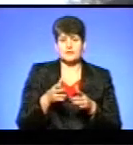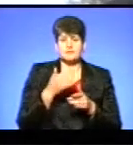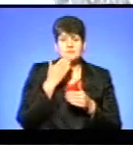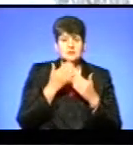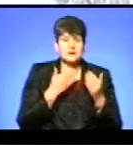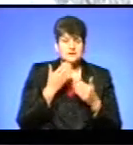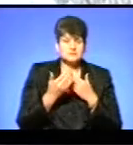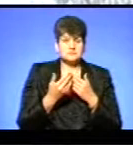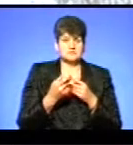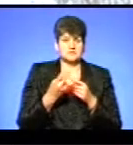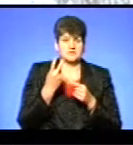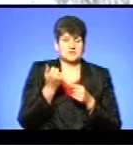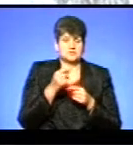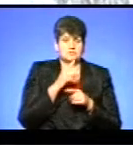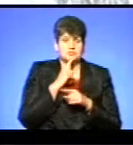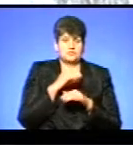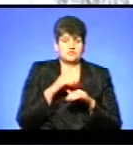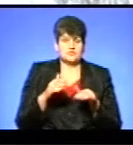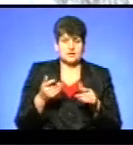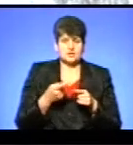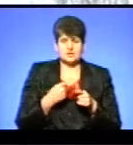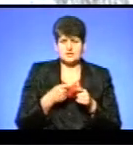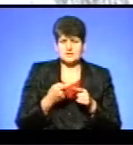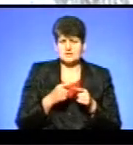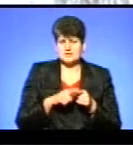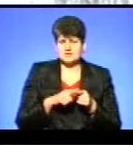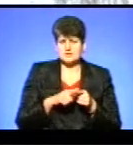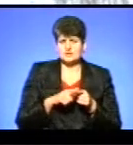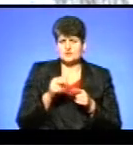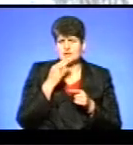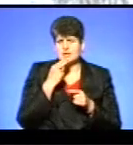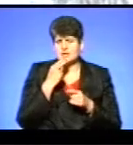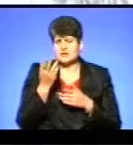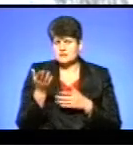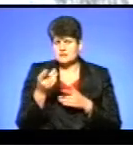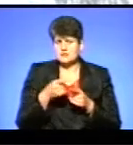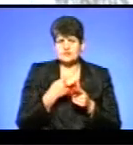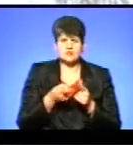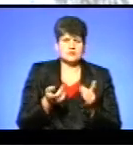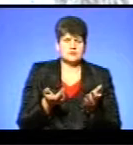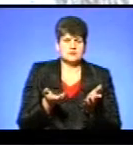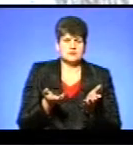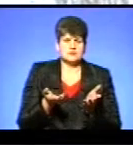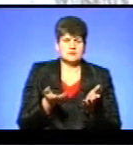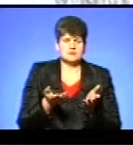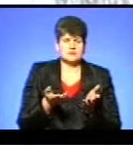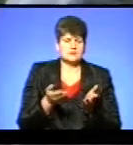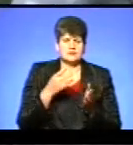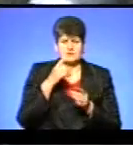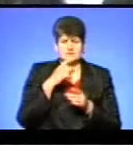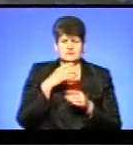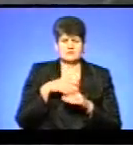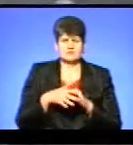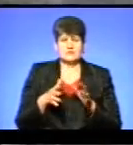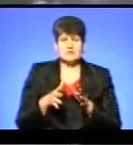неділю всі мовчають. З якого дня почали гинути птиці? Чи так вони чогось наїлися? Чи це просто немає розуміння?